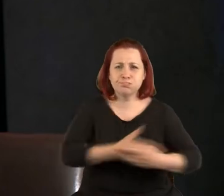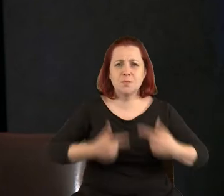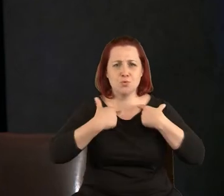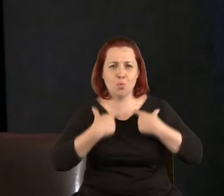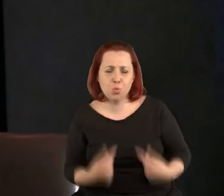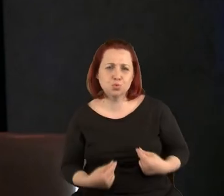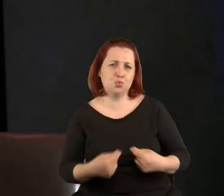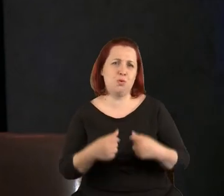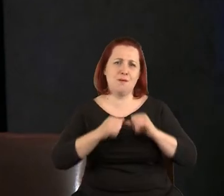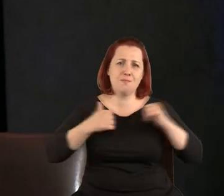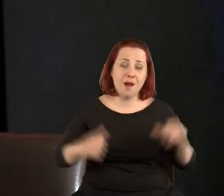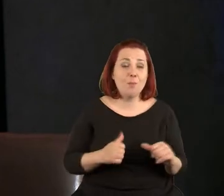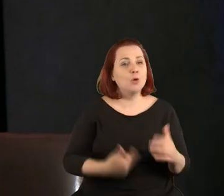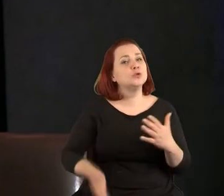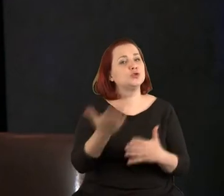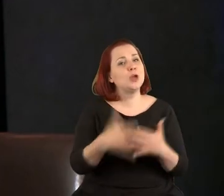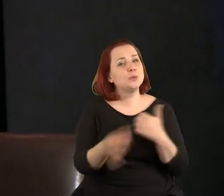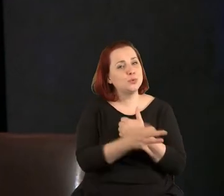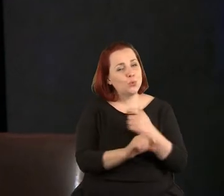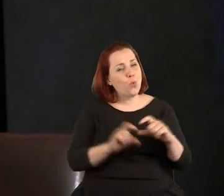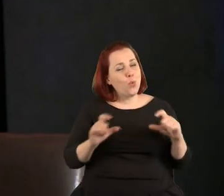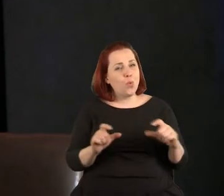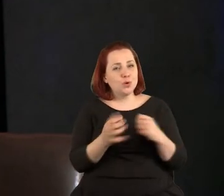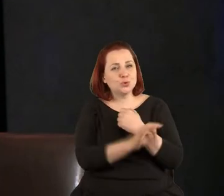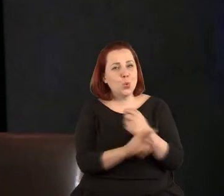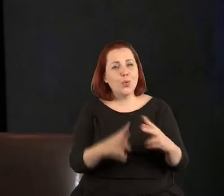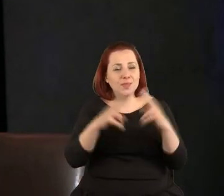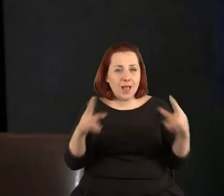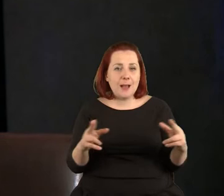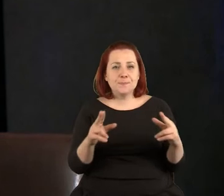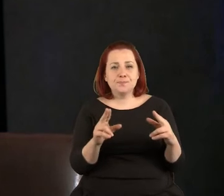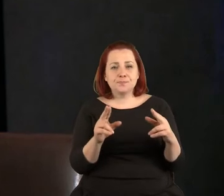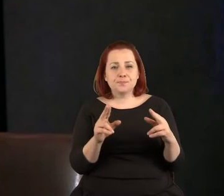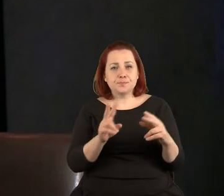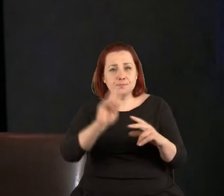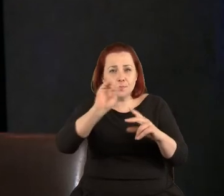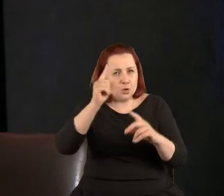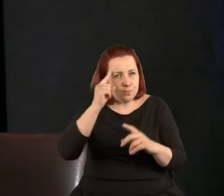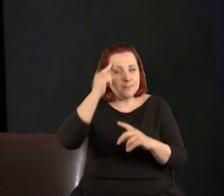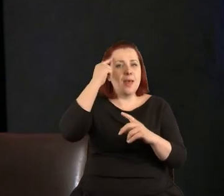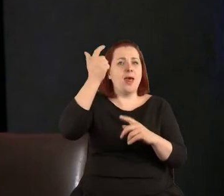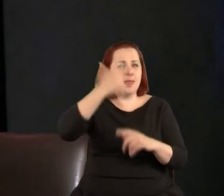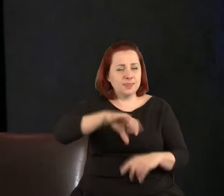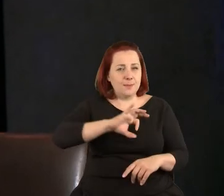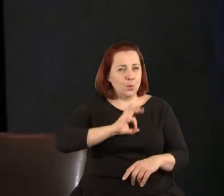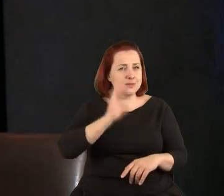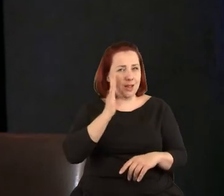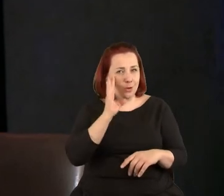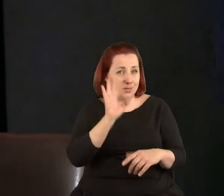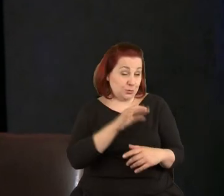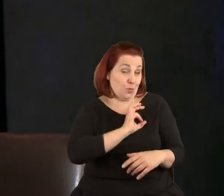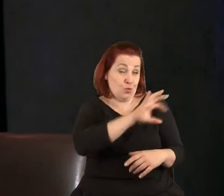część studiów raczej nikt, gdyby tam ktoś mnie wspomina albo pamięta z moich znajomych choćby z